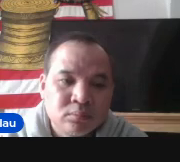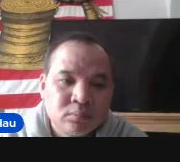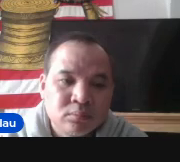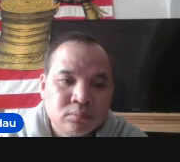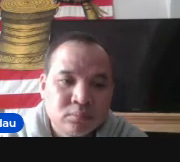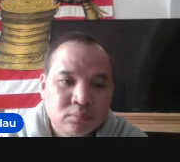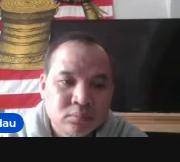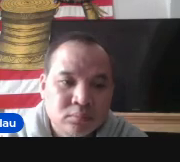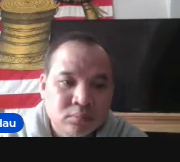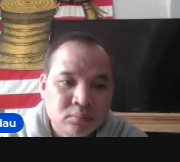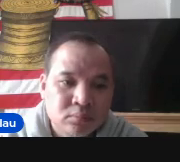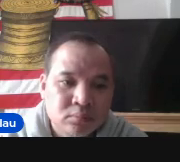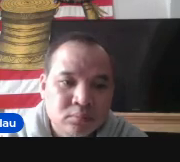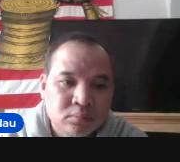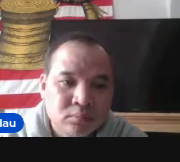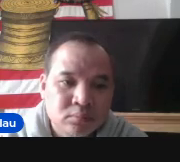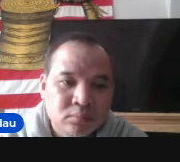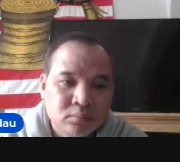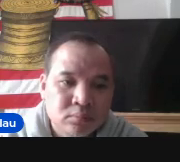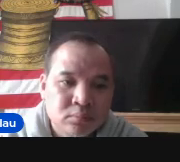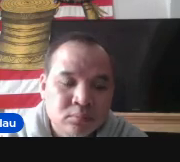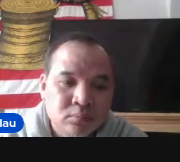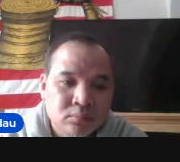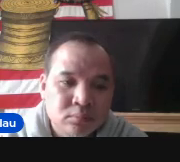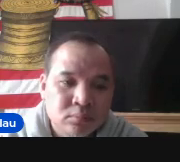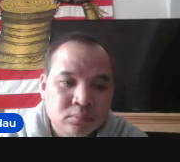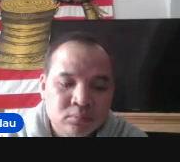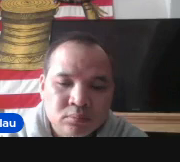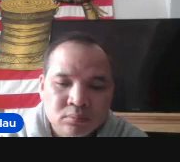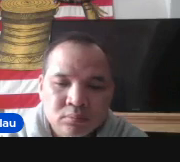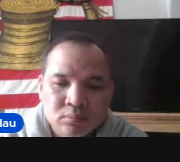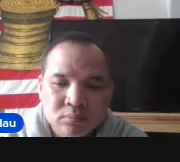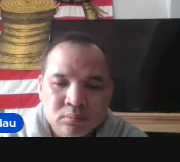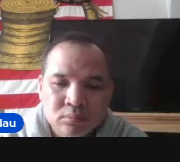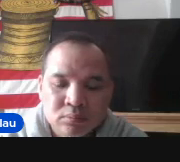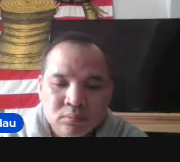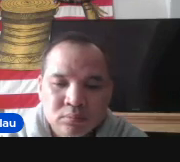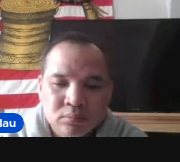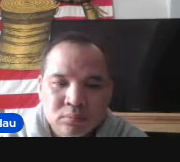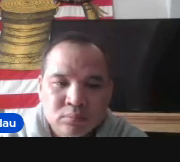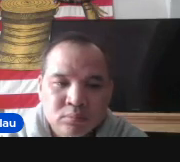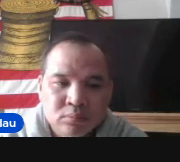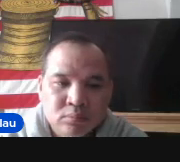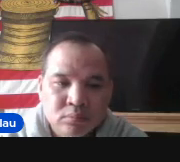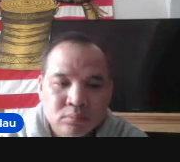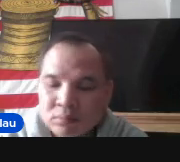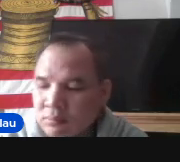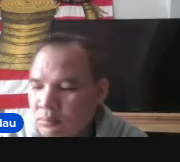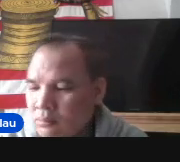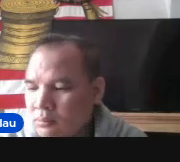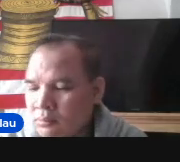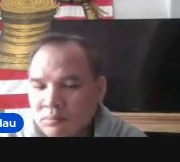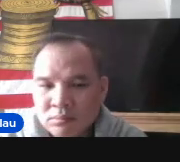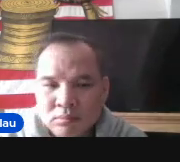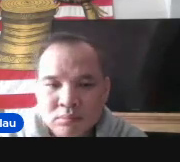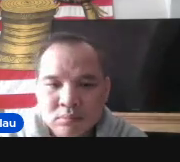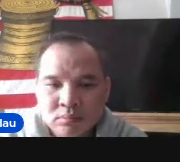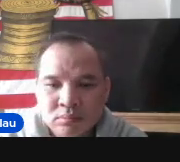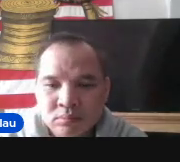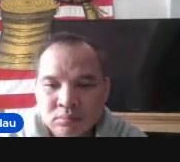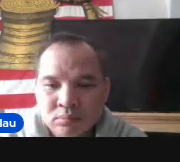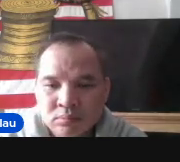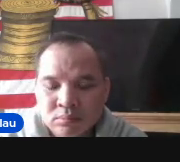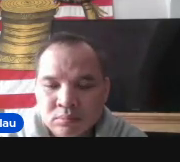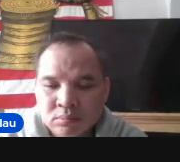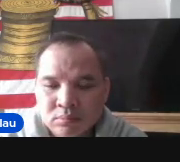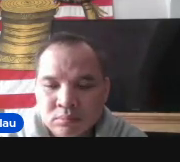างกุ้งมันจะเป็นลูกศรที่ปล่อยจากชายแดนไทยนะครับแล้วทิ่มแทงไปที่ย่างกุ้งแล้วจะขึ้นไปเนปิดอร์ไปบรรจบกับทัพ KNPP